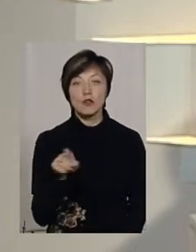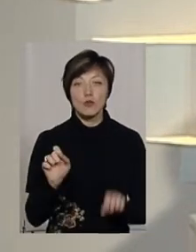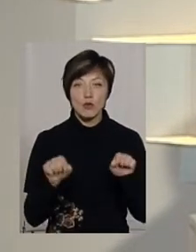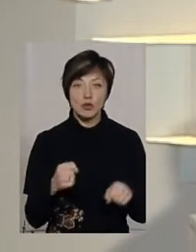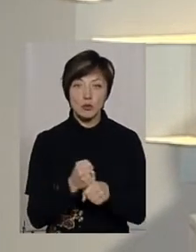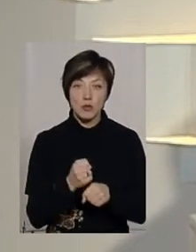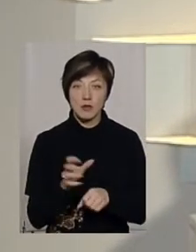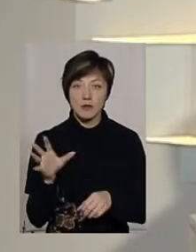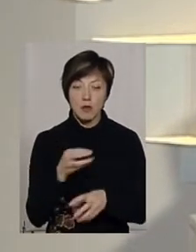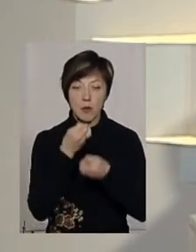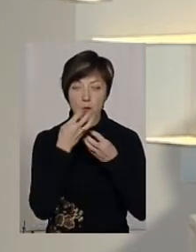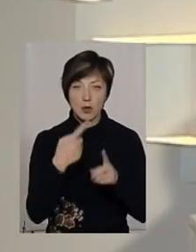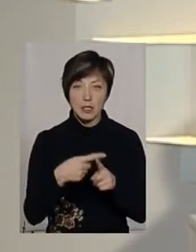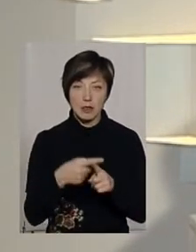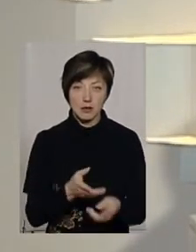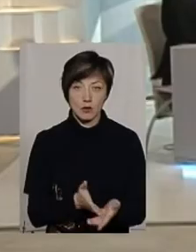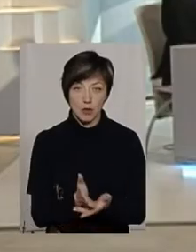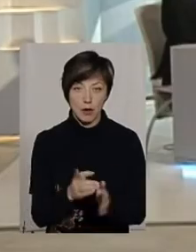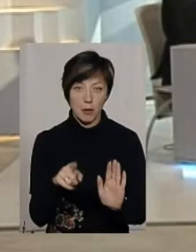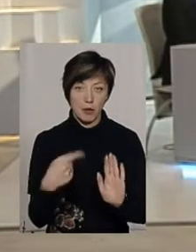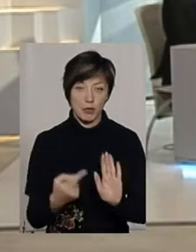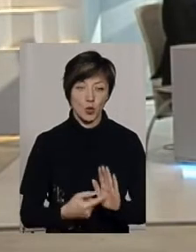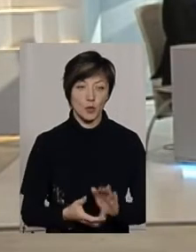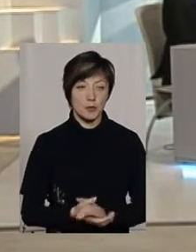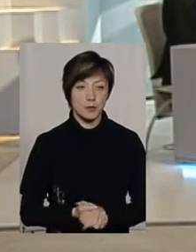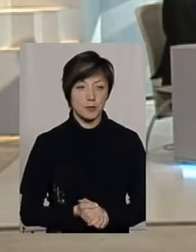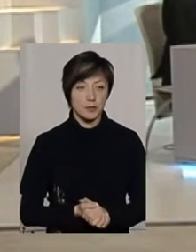щоб все пішло от в позитивному напрямку?